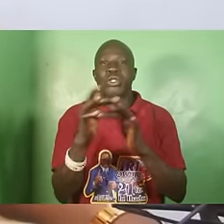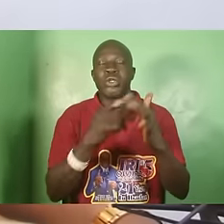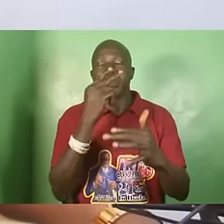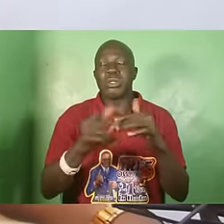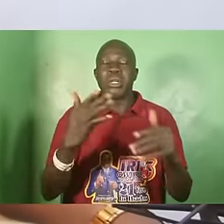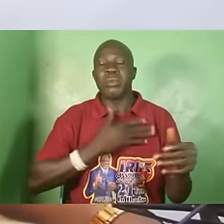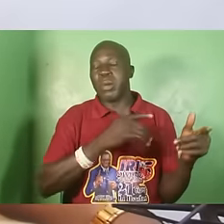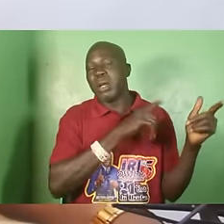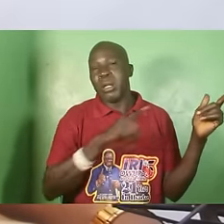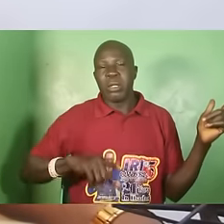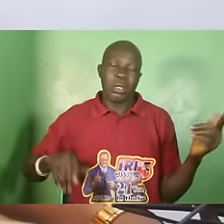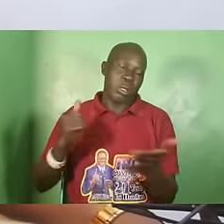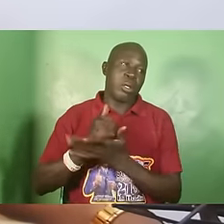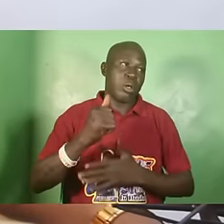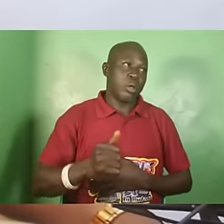Amen.